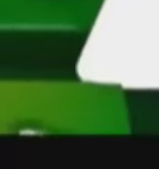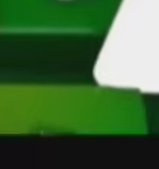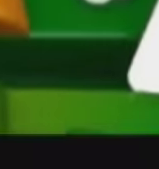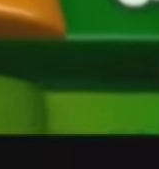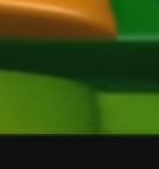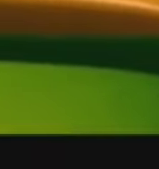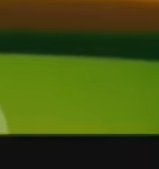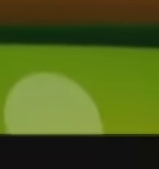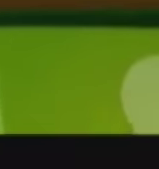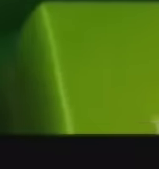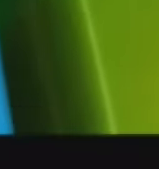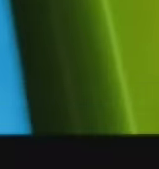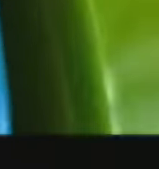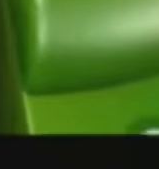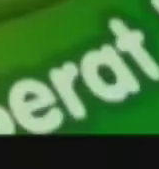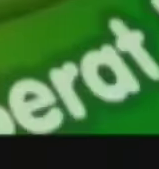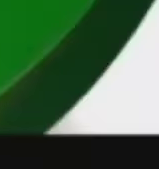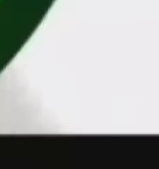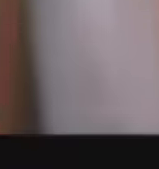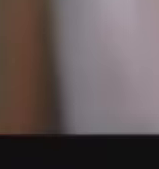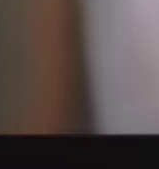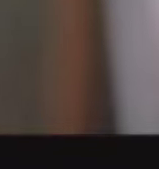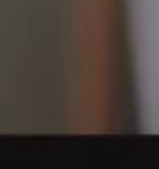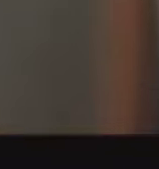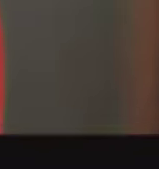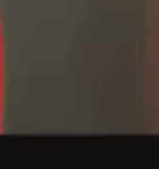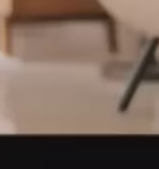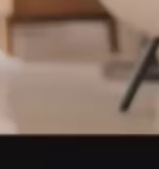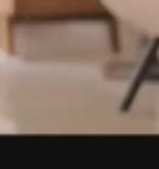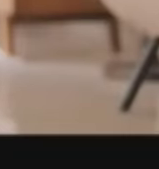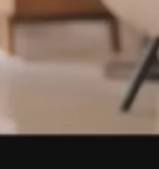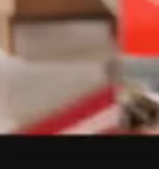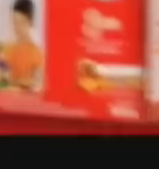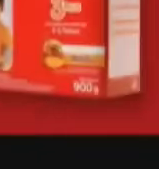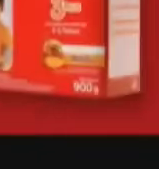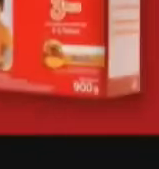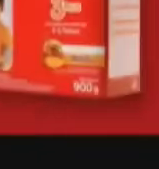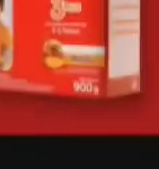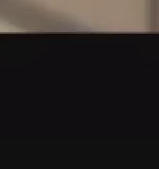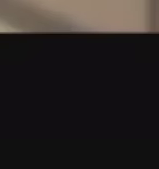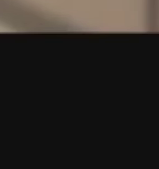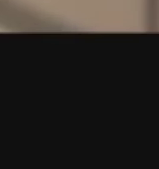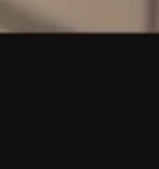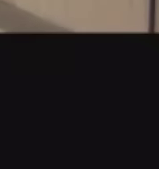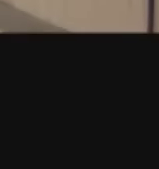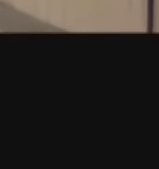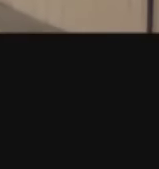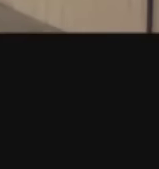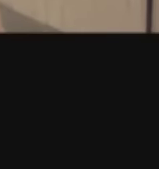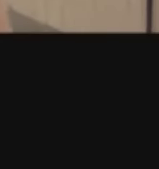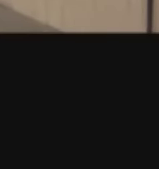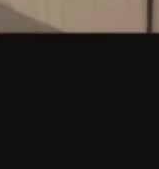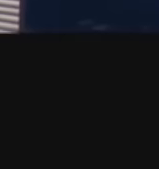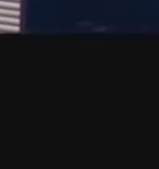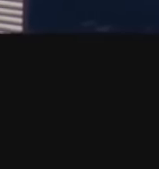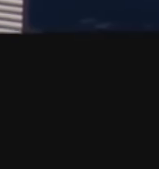dengan SGM Explore 3 Plus Presi Nutri Plus. SGM Explore, susu mendukung generasi maju.